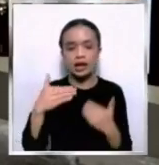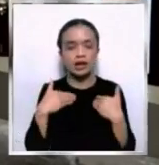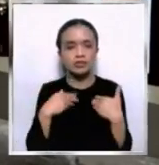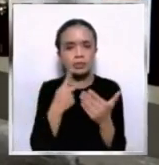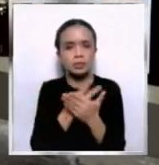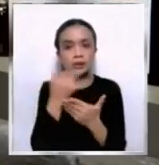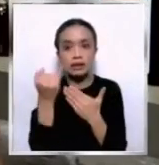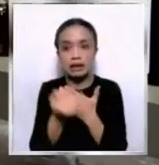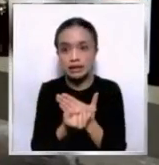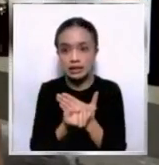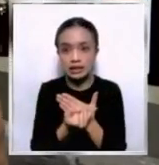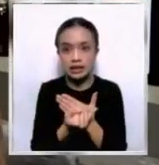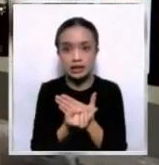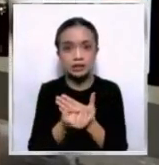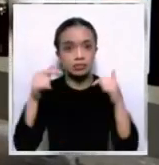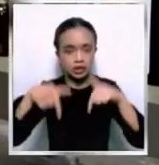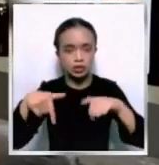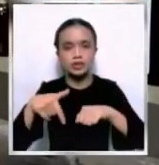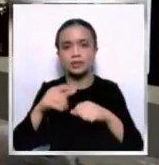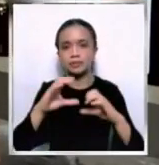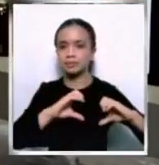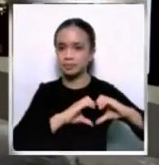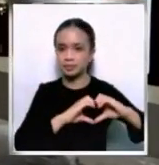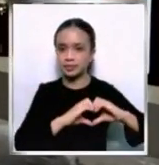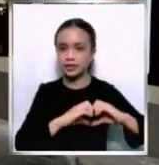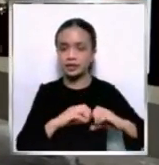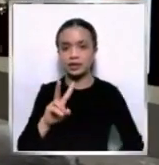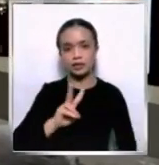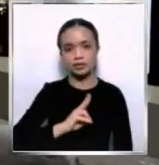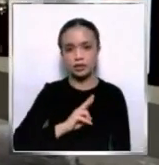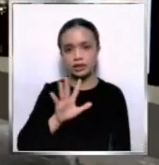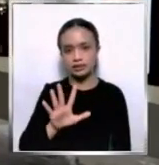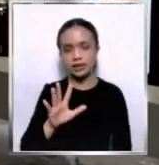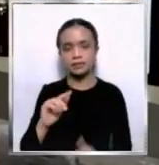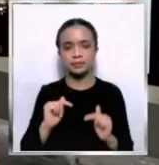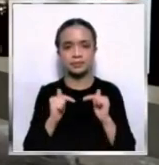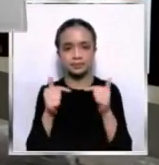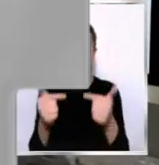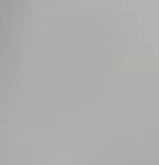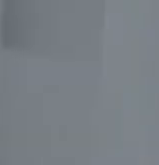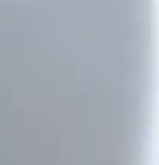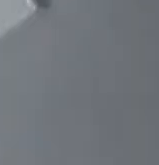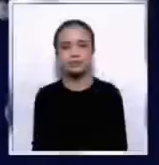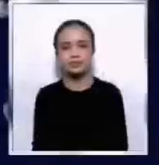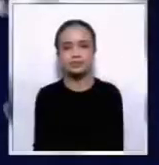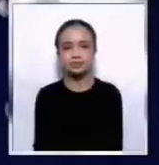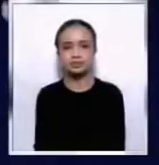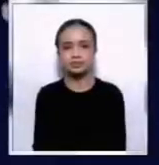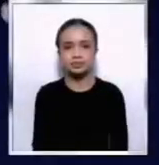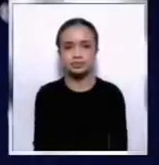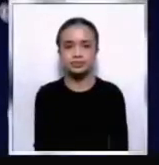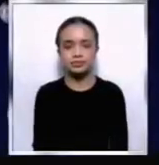sa GMA, ang Voltes 5 Legacy. Makichika kay Lars Santiago.